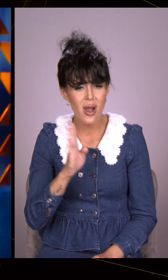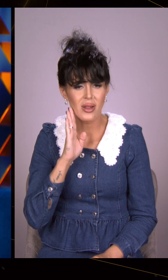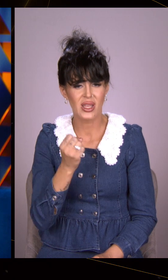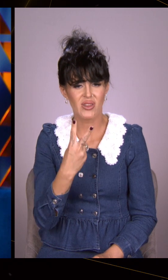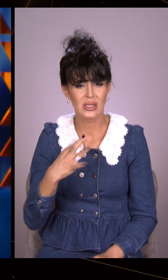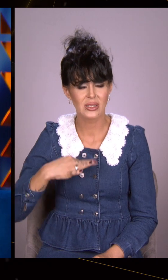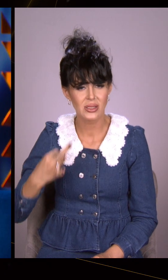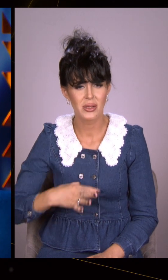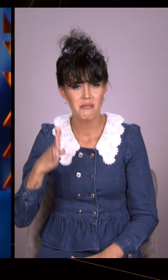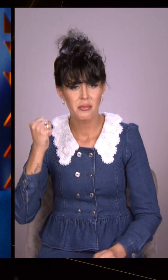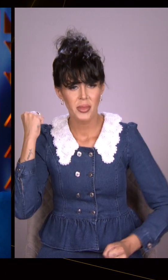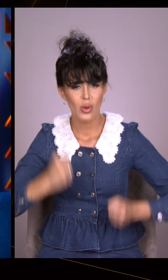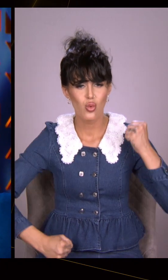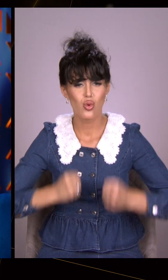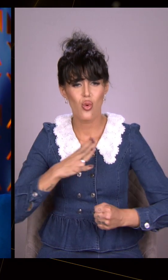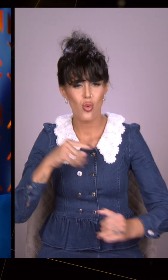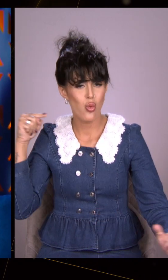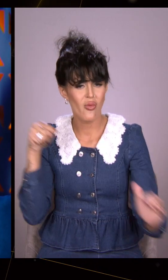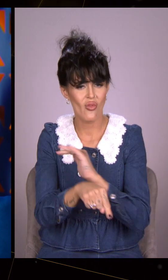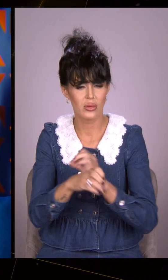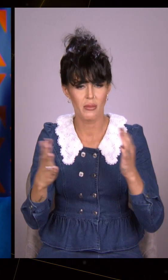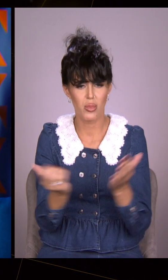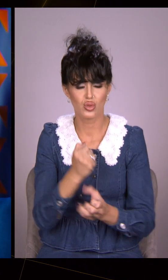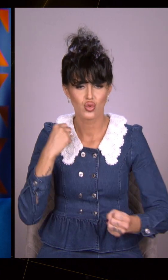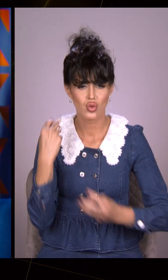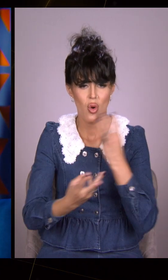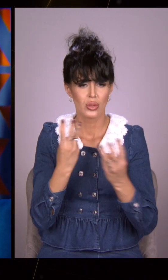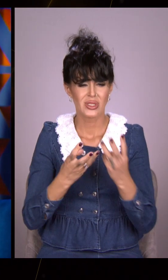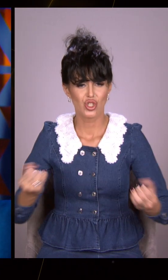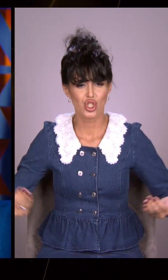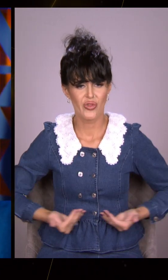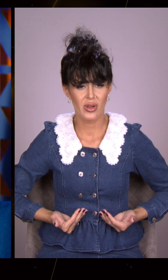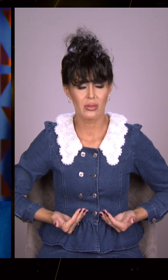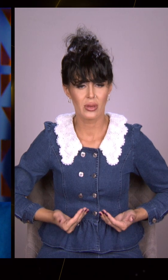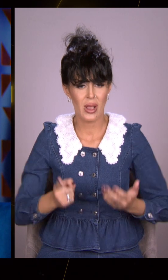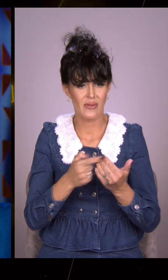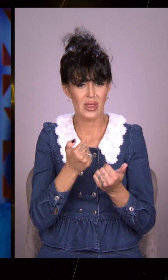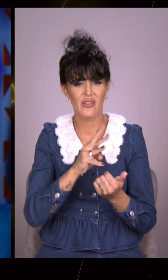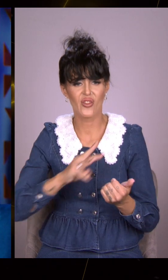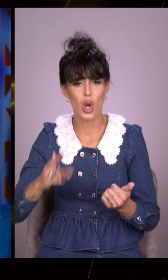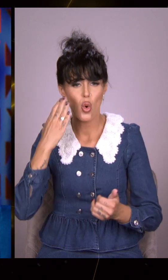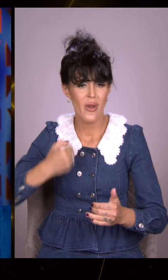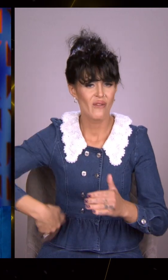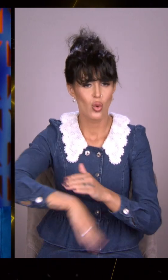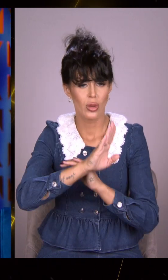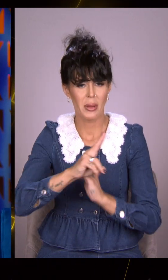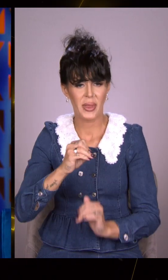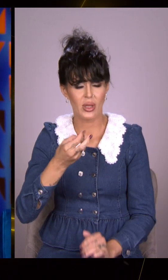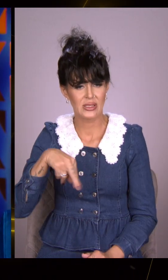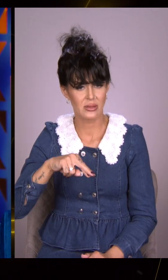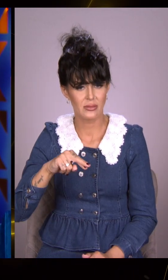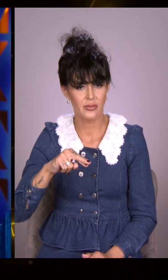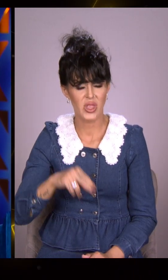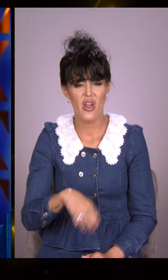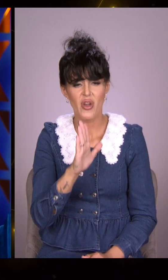сином бігли на евакуацію і згоріли заживо через кілька хвилин після виходу з під'їзду. У